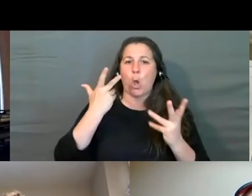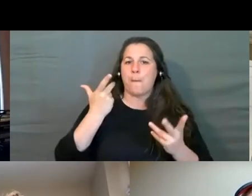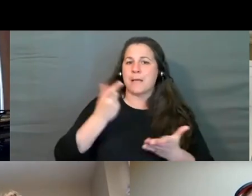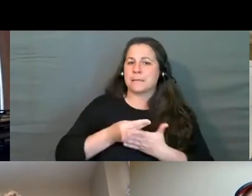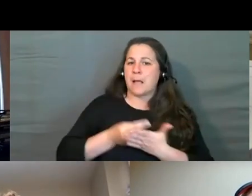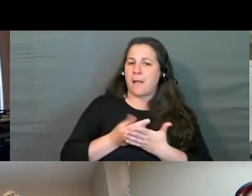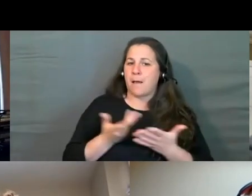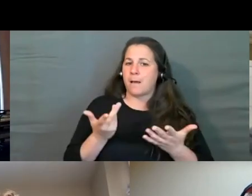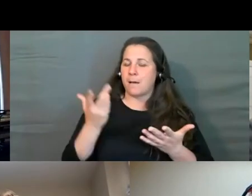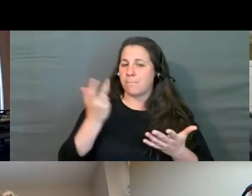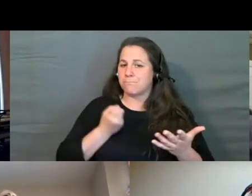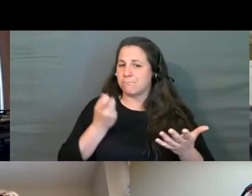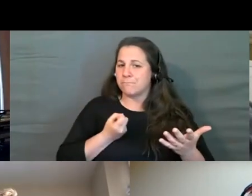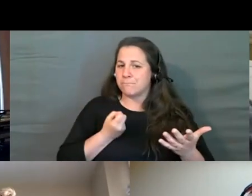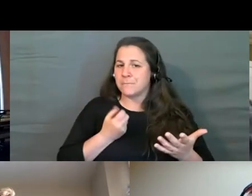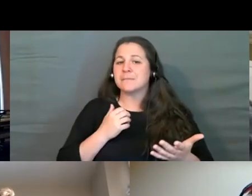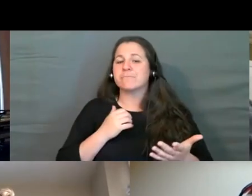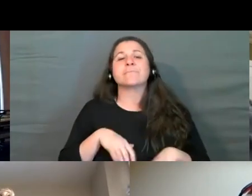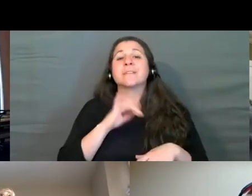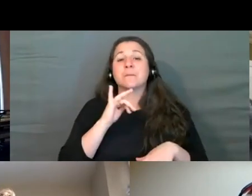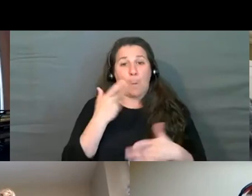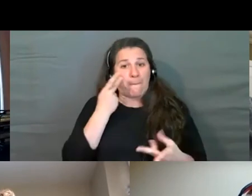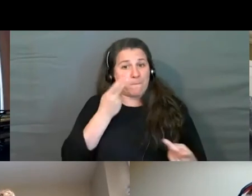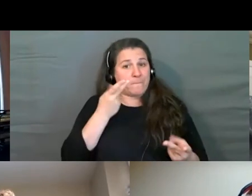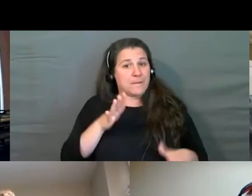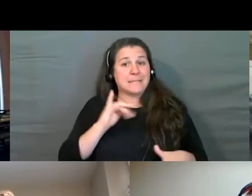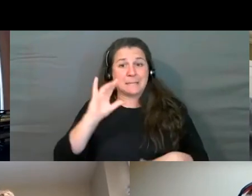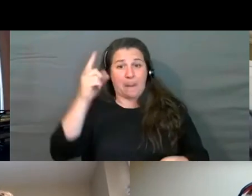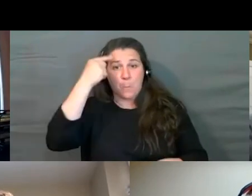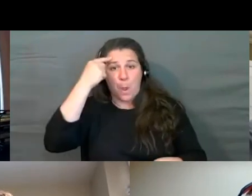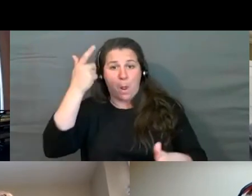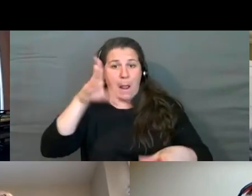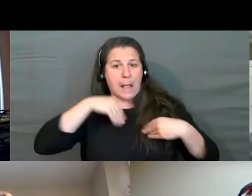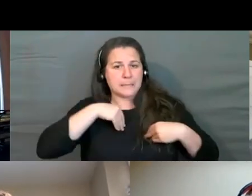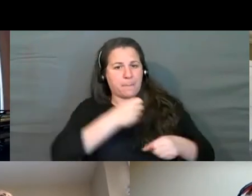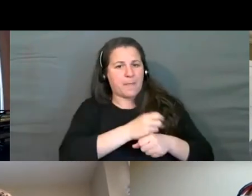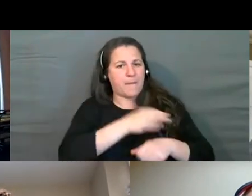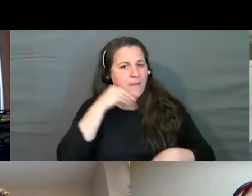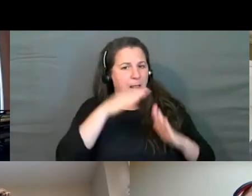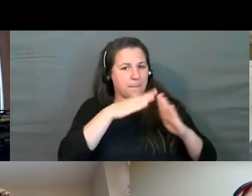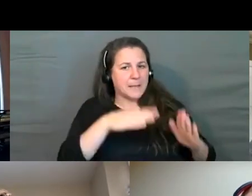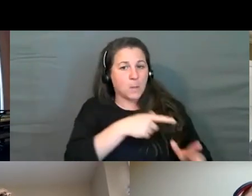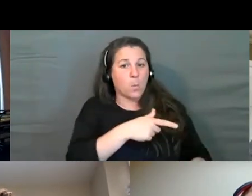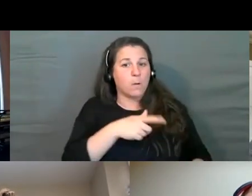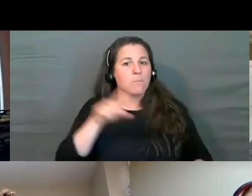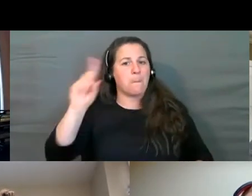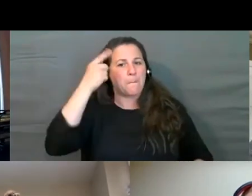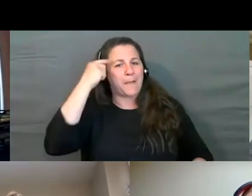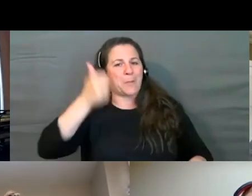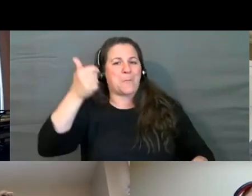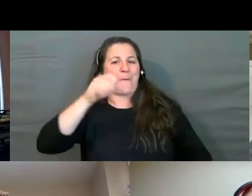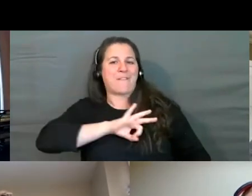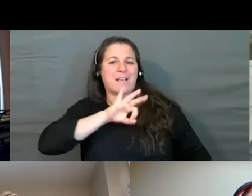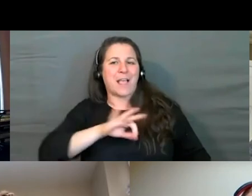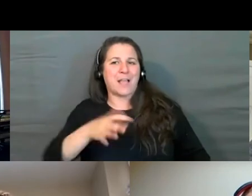quand l'employeur acceptait que la personne soit en télétravail, c'est que parfois c'était très avantageux pour l'employeur, puis donner un peu